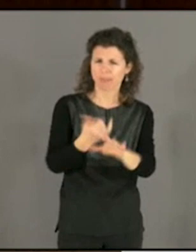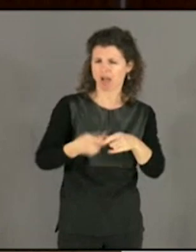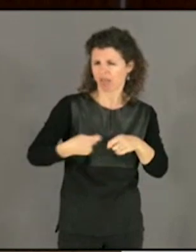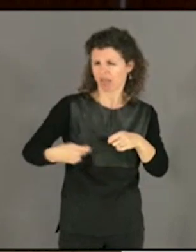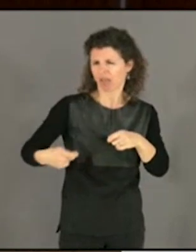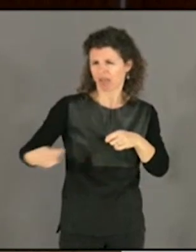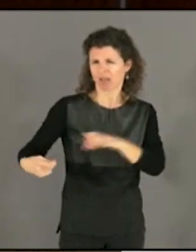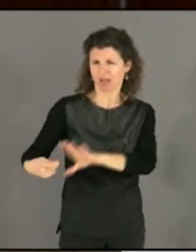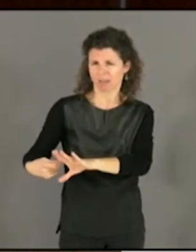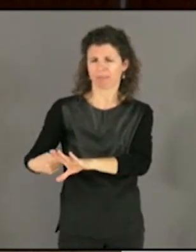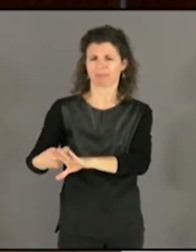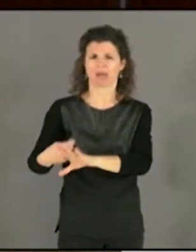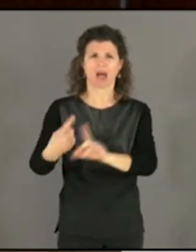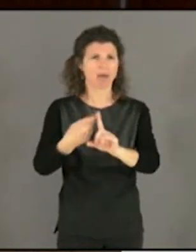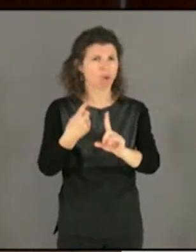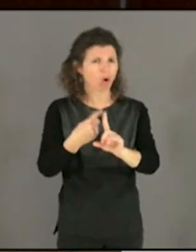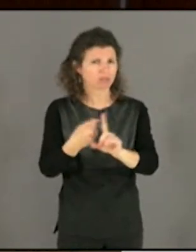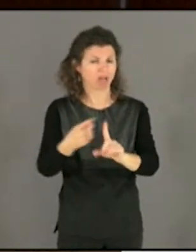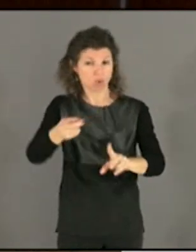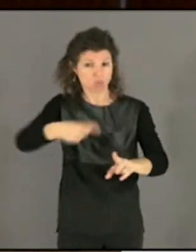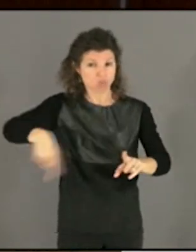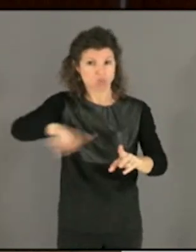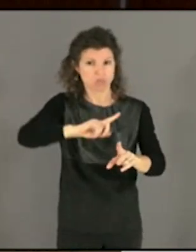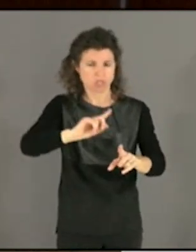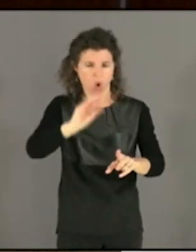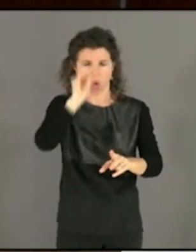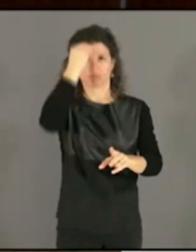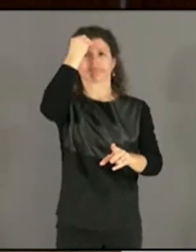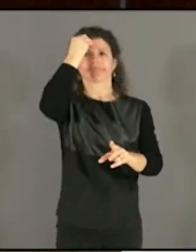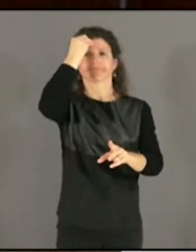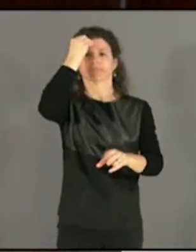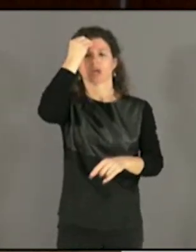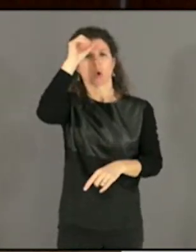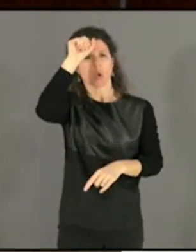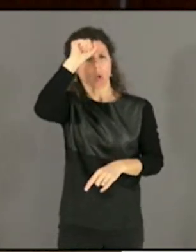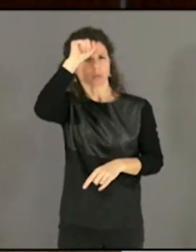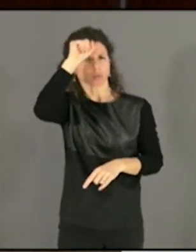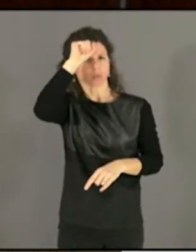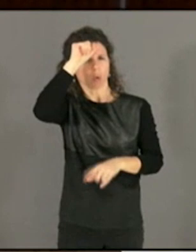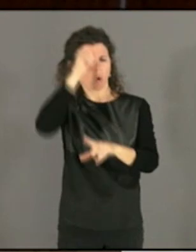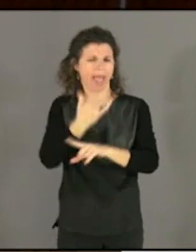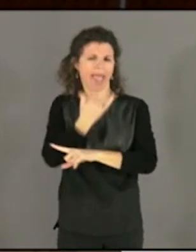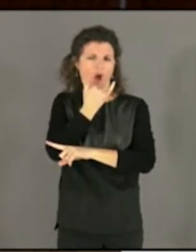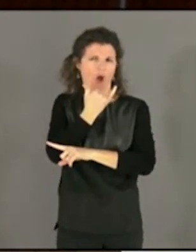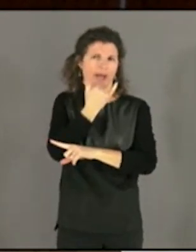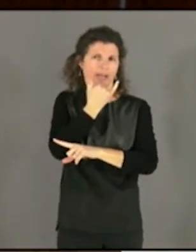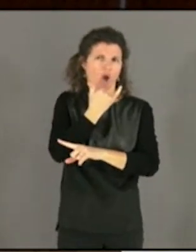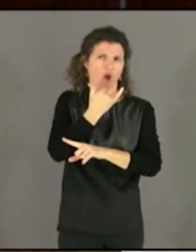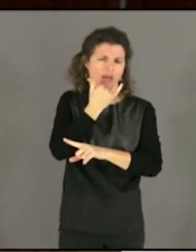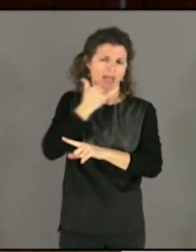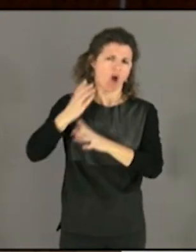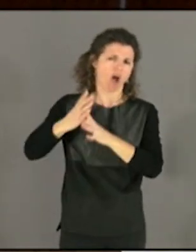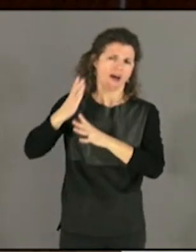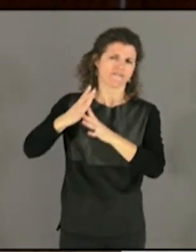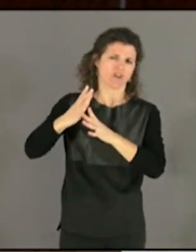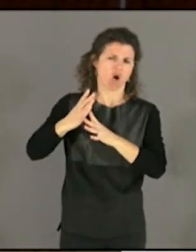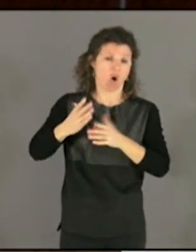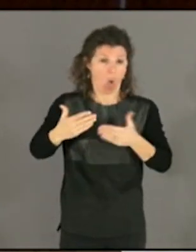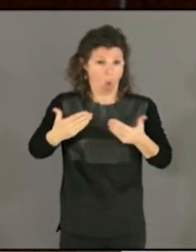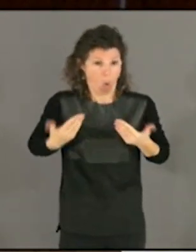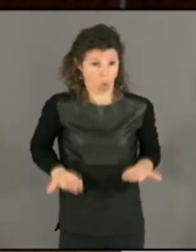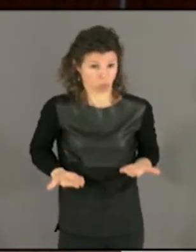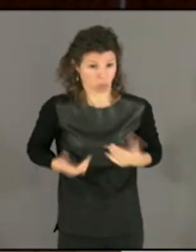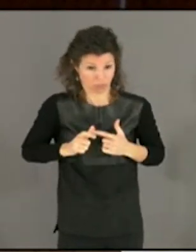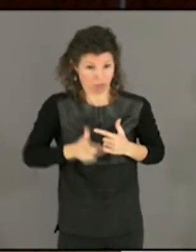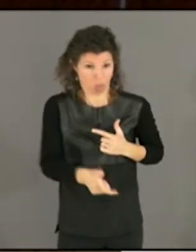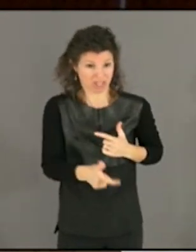tous les enseignements des erreurs passées qui nous conduisent aujourd'hui à devoir affronter le pire. Bien sûr, ceux qui